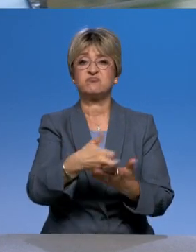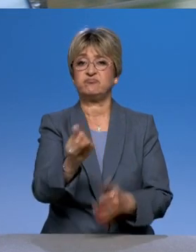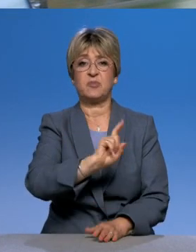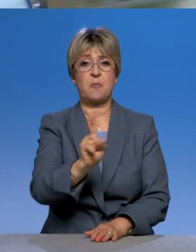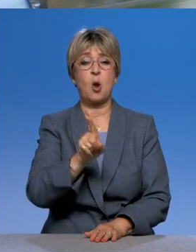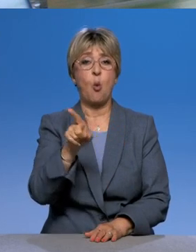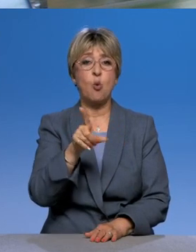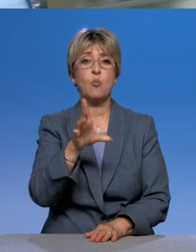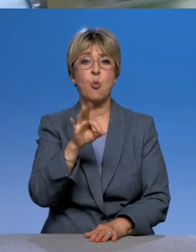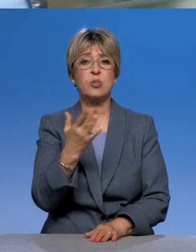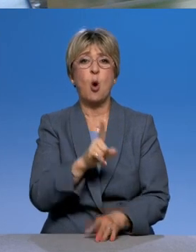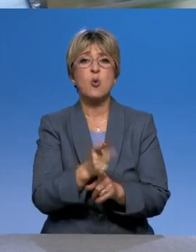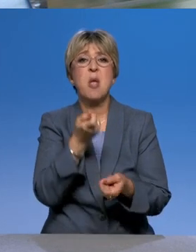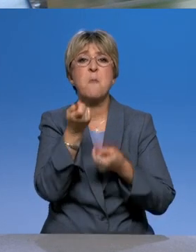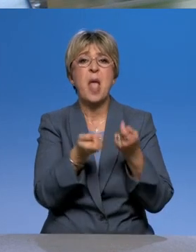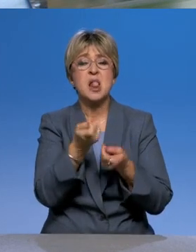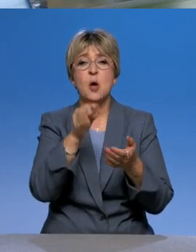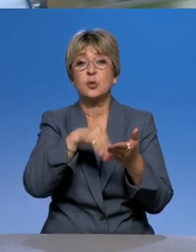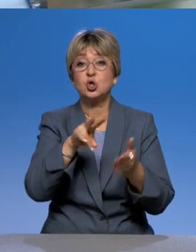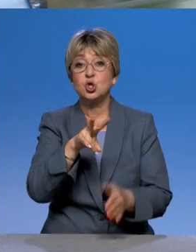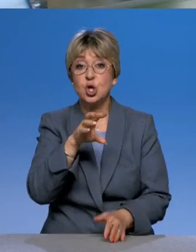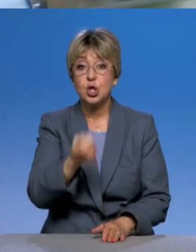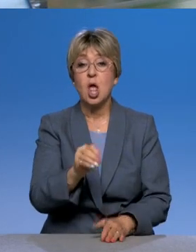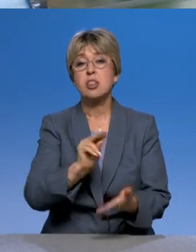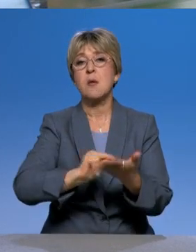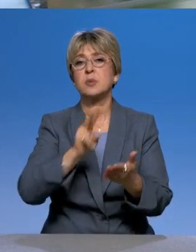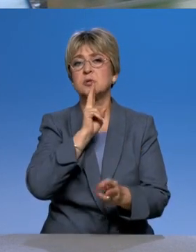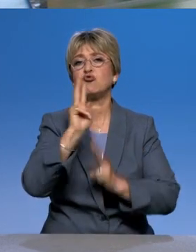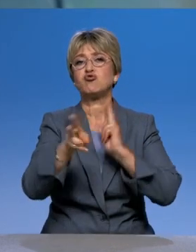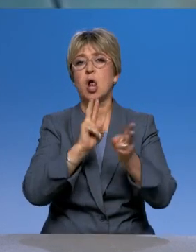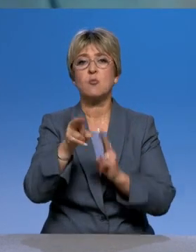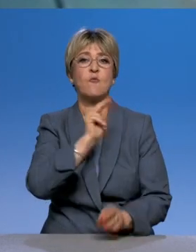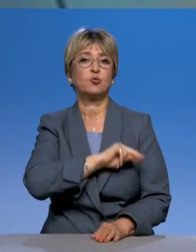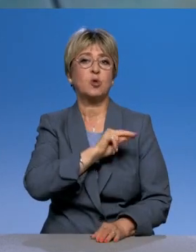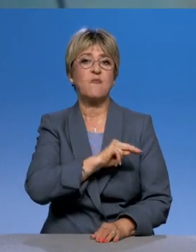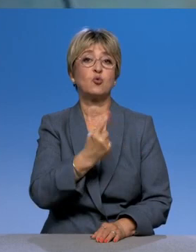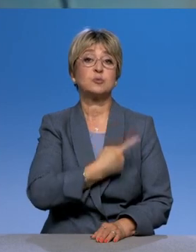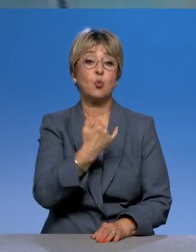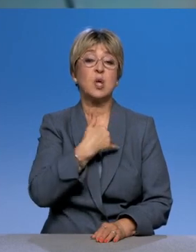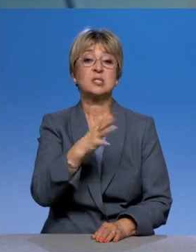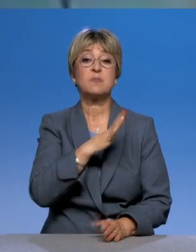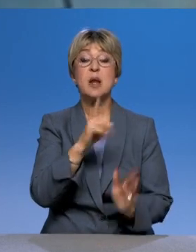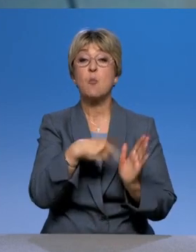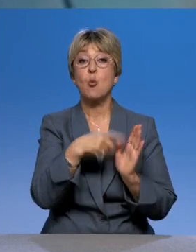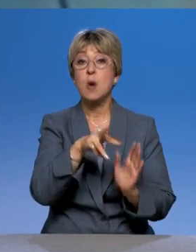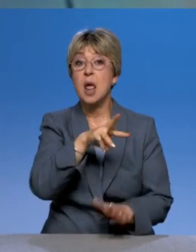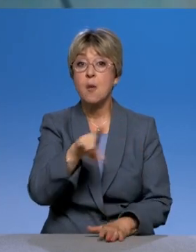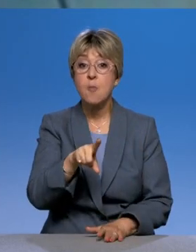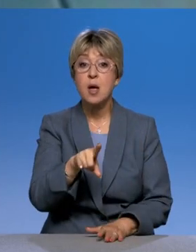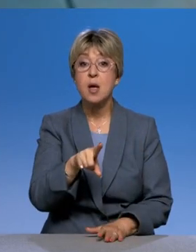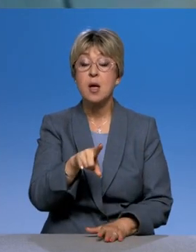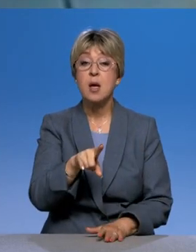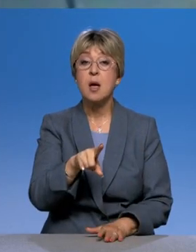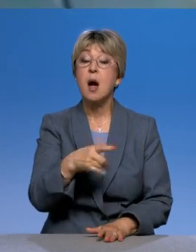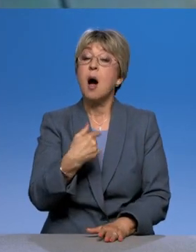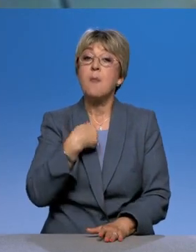он по такой-то мелкой причине, незначительно, написал трудовую инспекцию, и у нас были проблемы. Наши действия, принимать этого человека